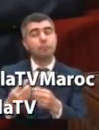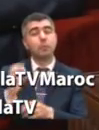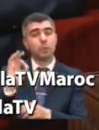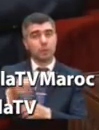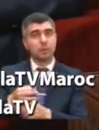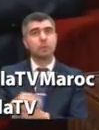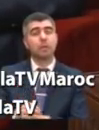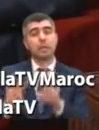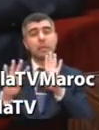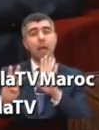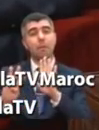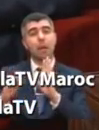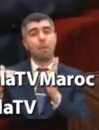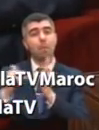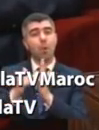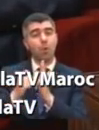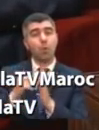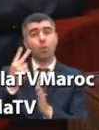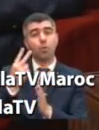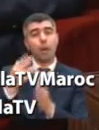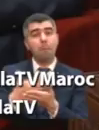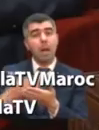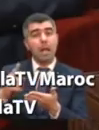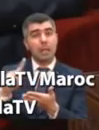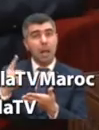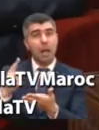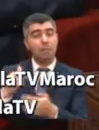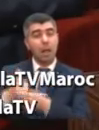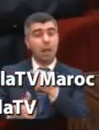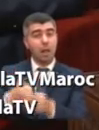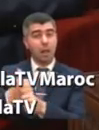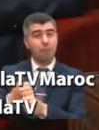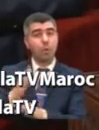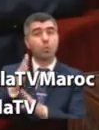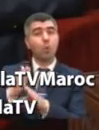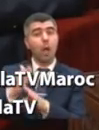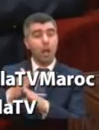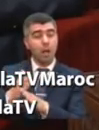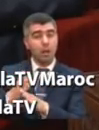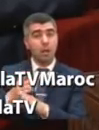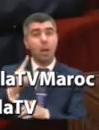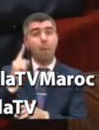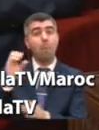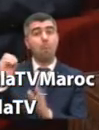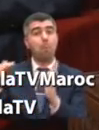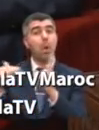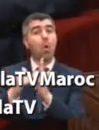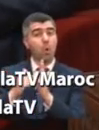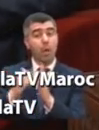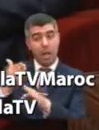2012 من 900 مليون 2.2 مليار درهم سنويا. كنت كنتكلم على السكري اللي اليوم مليون كيستافدوا، شي كله راه ما كانش